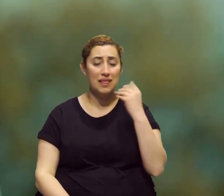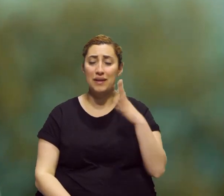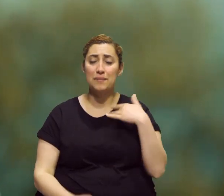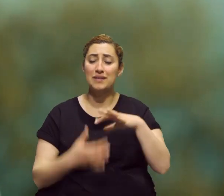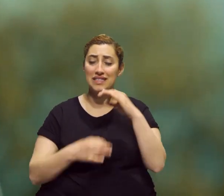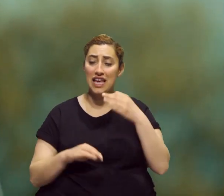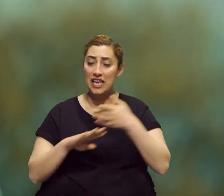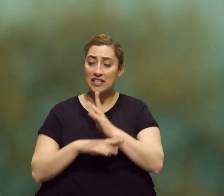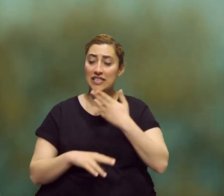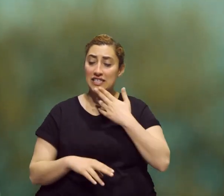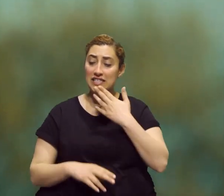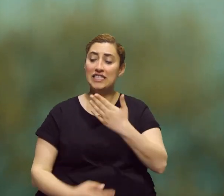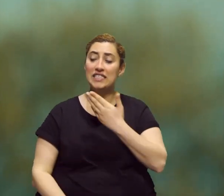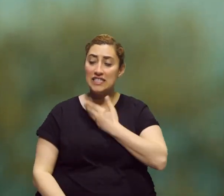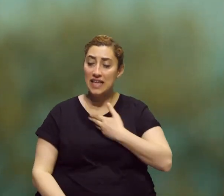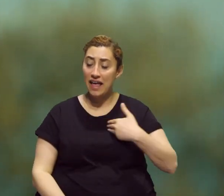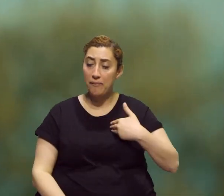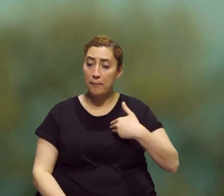Anlamadım, insan öz kızını sevmek varken,